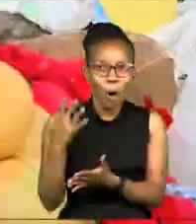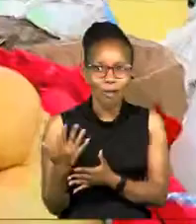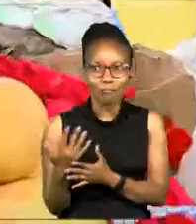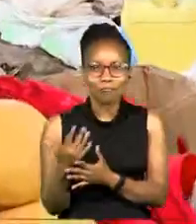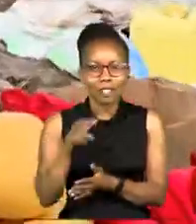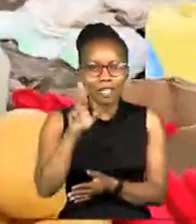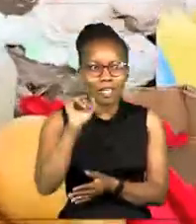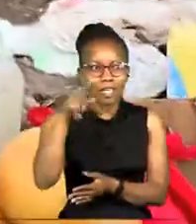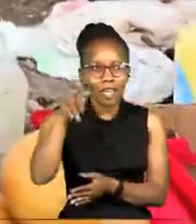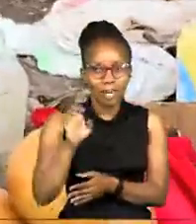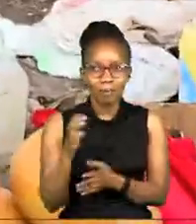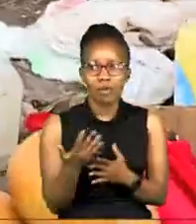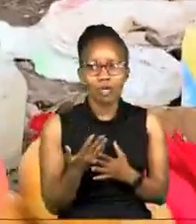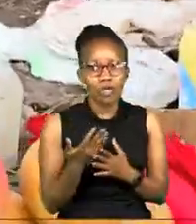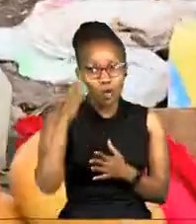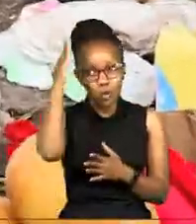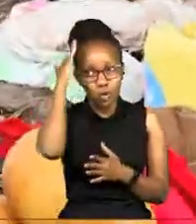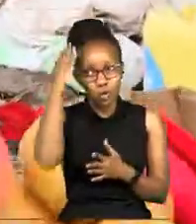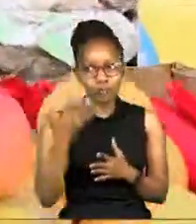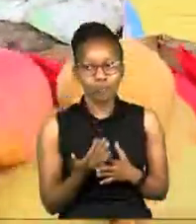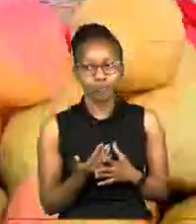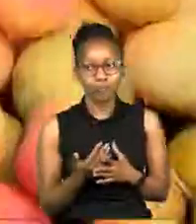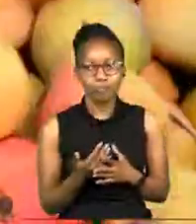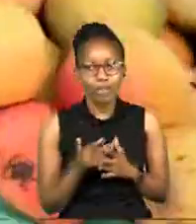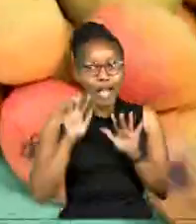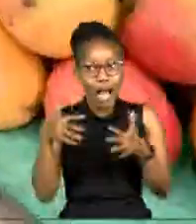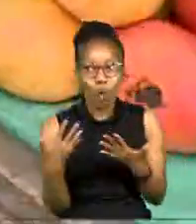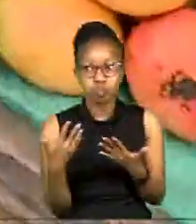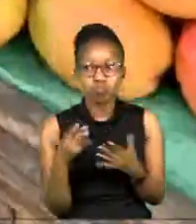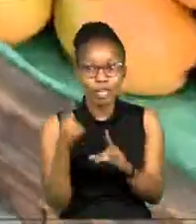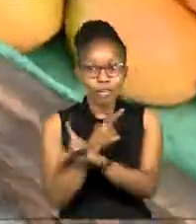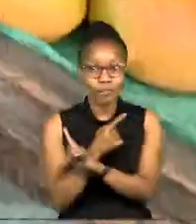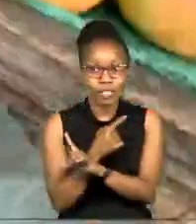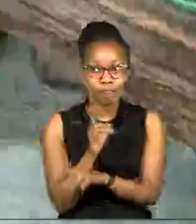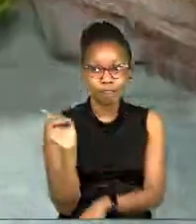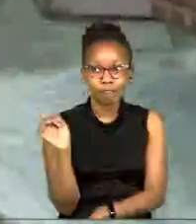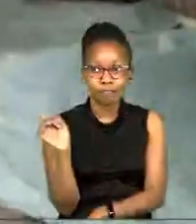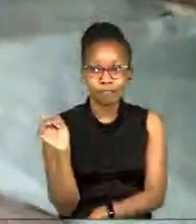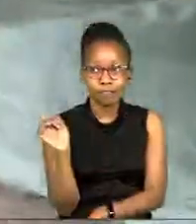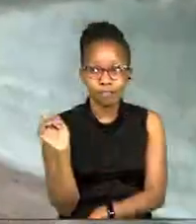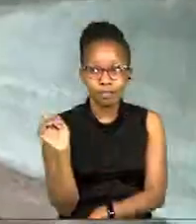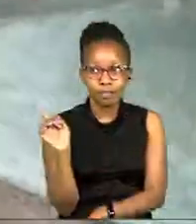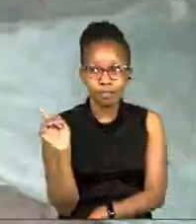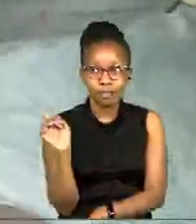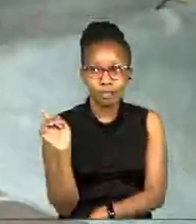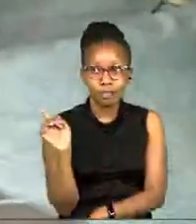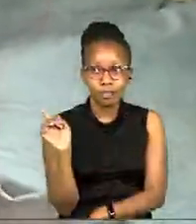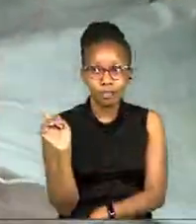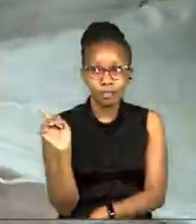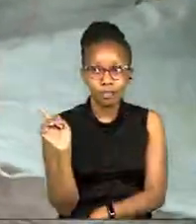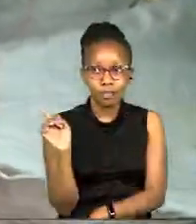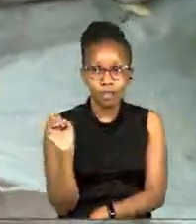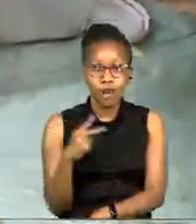Sasa ndio ujue ni ukate hii na hii. Ndio sasa hii ukumbuke vile inalia. Na hii bado vile